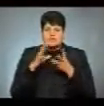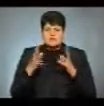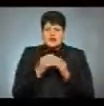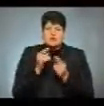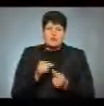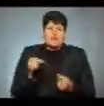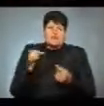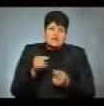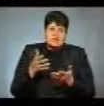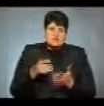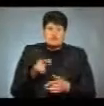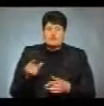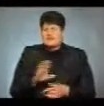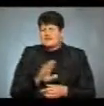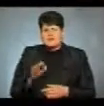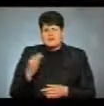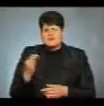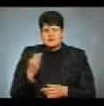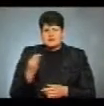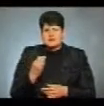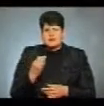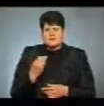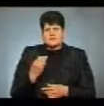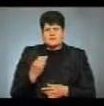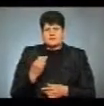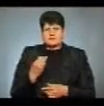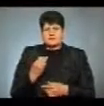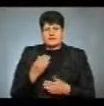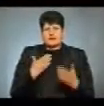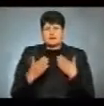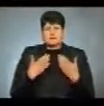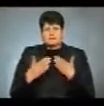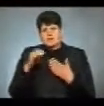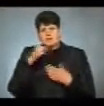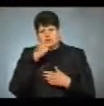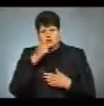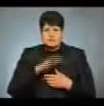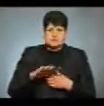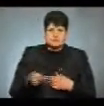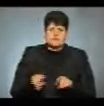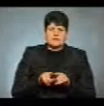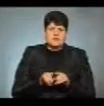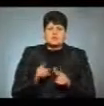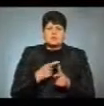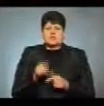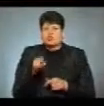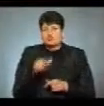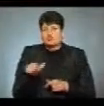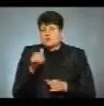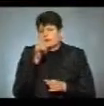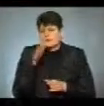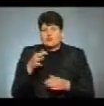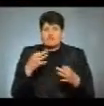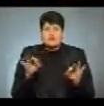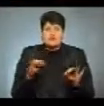визначили, що людей не цікавить комунікація між дорослими дітьми, а також між тим, що люди не можуть